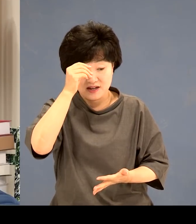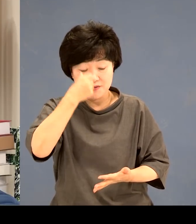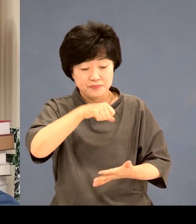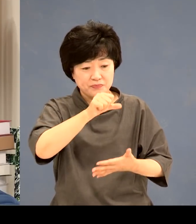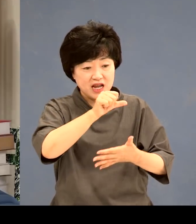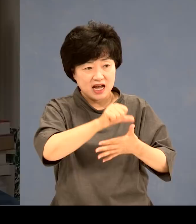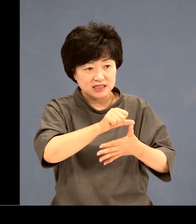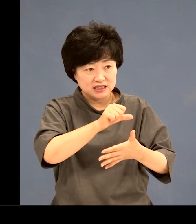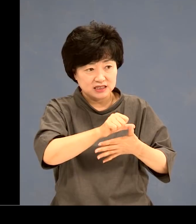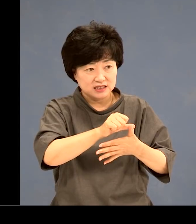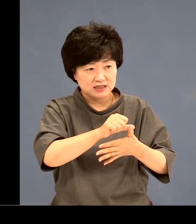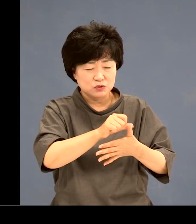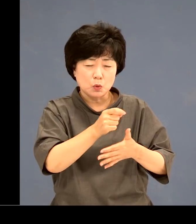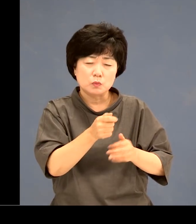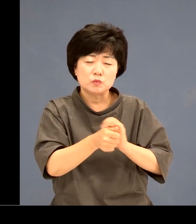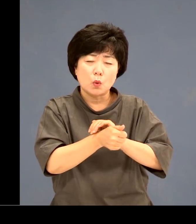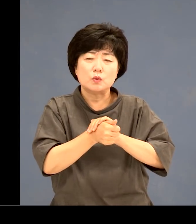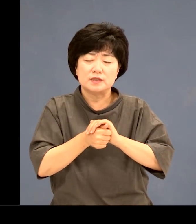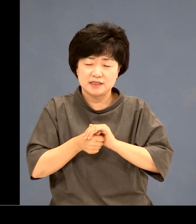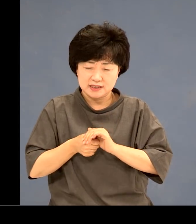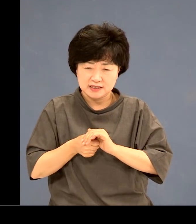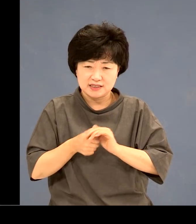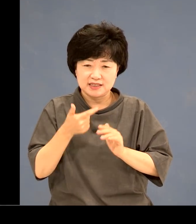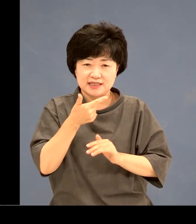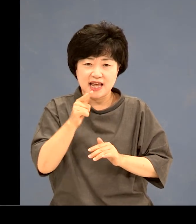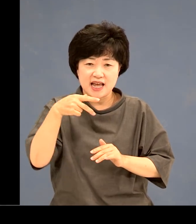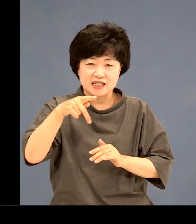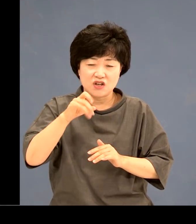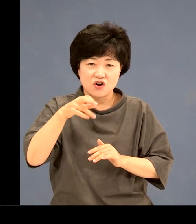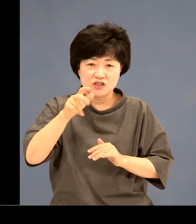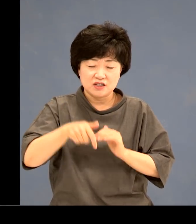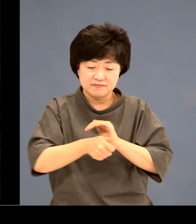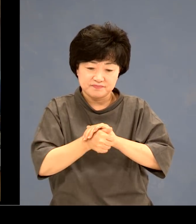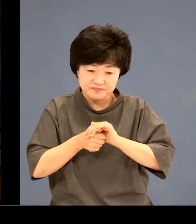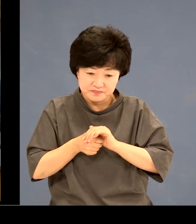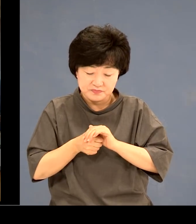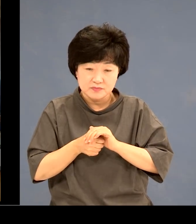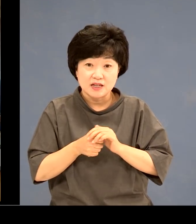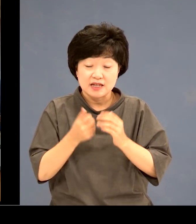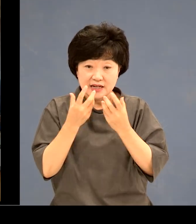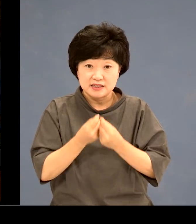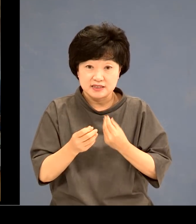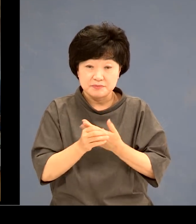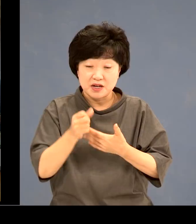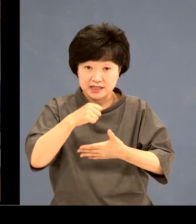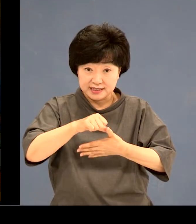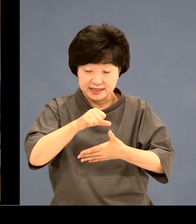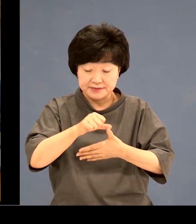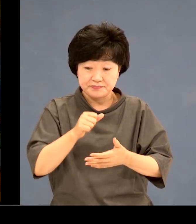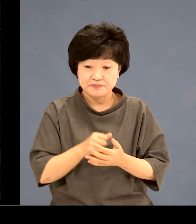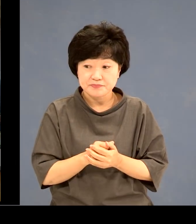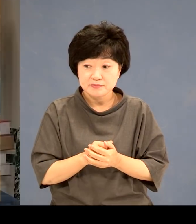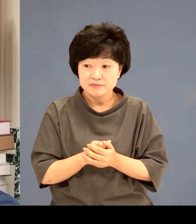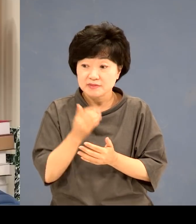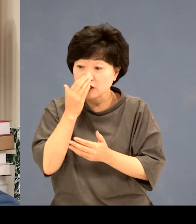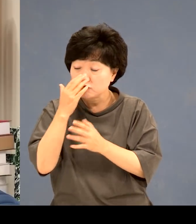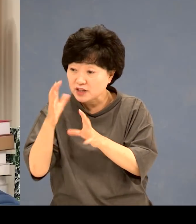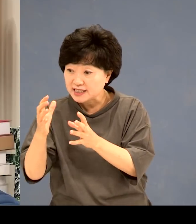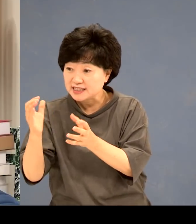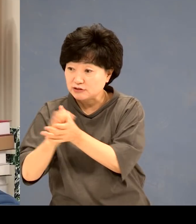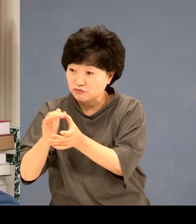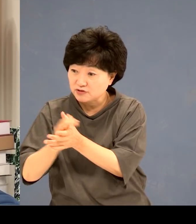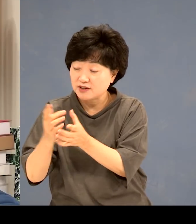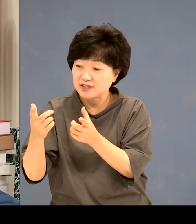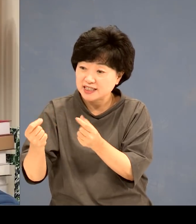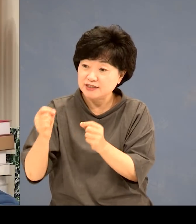저희 아들 같은 경우는 저희 아내를 좀 많이 닮았어요. 네. 저희 딸은 저를 이렇게 많이 닮았는데 네네. 저희